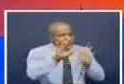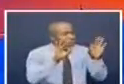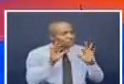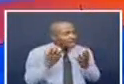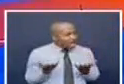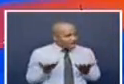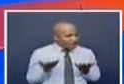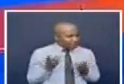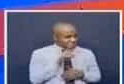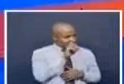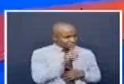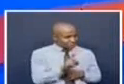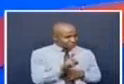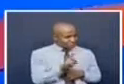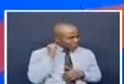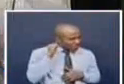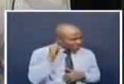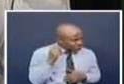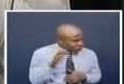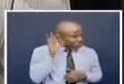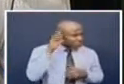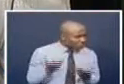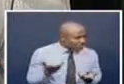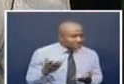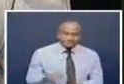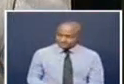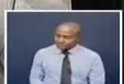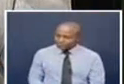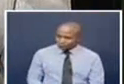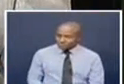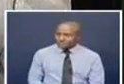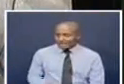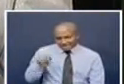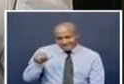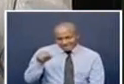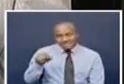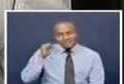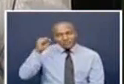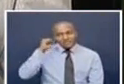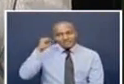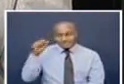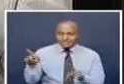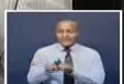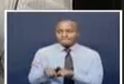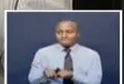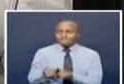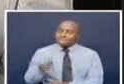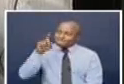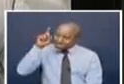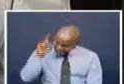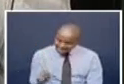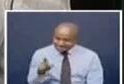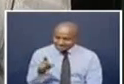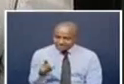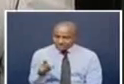makamishna wateuliwe kisiasa? Nafikiri kwa sababu hii ni program ya kisiasa pia, mpangilio wa kisiasa, lazima